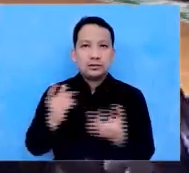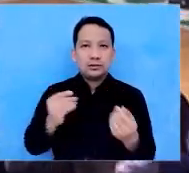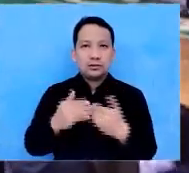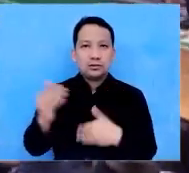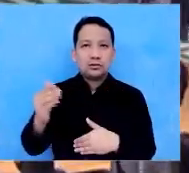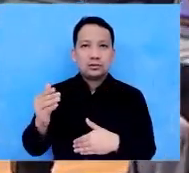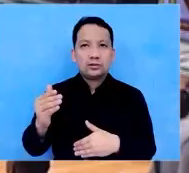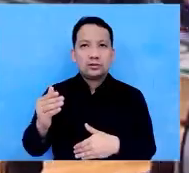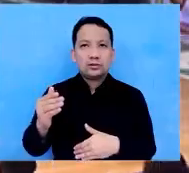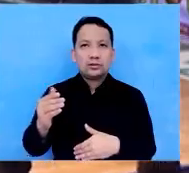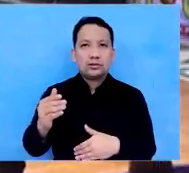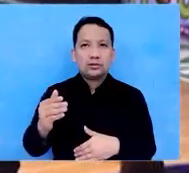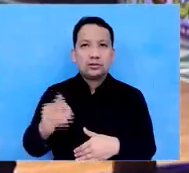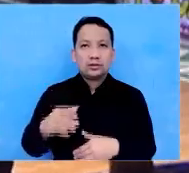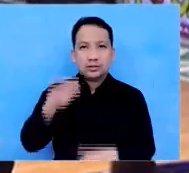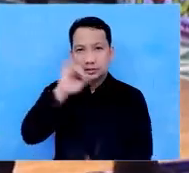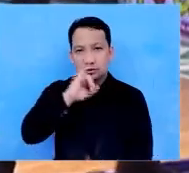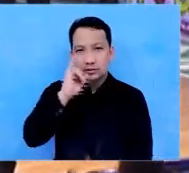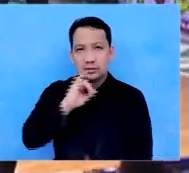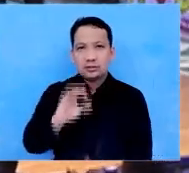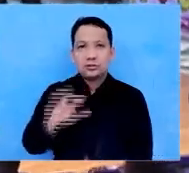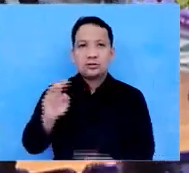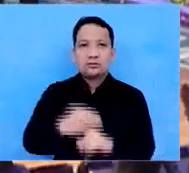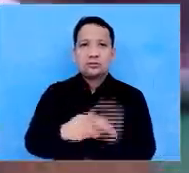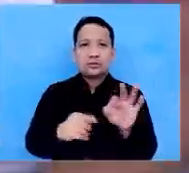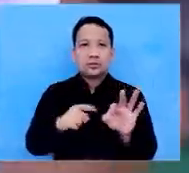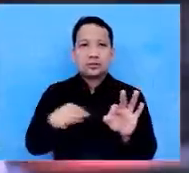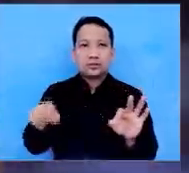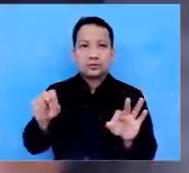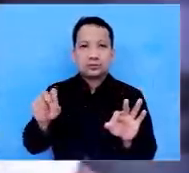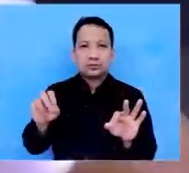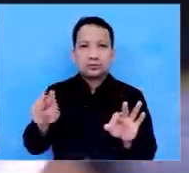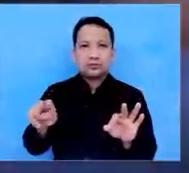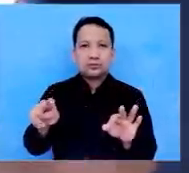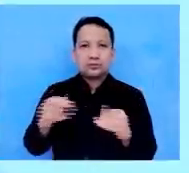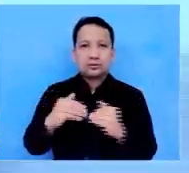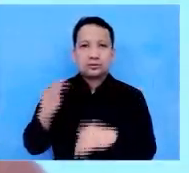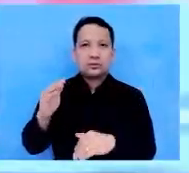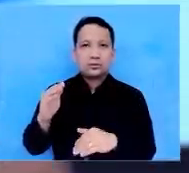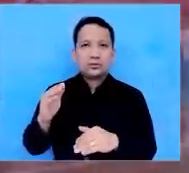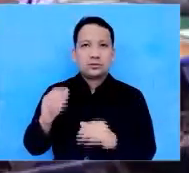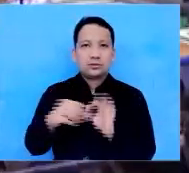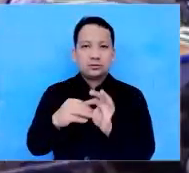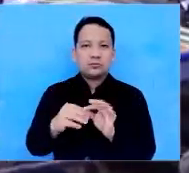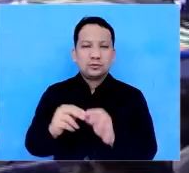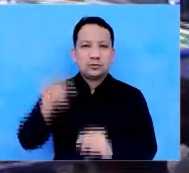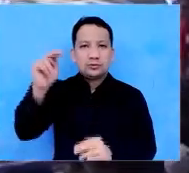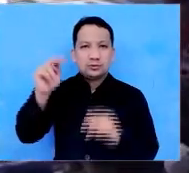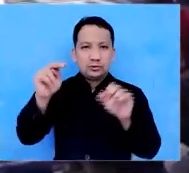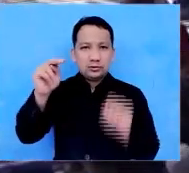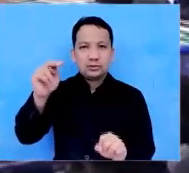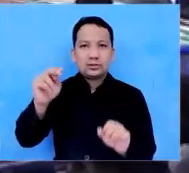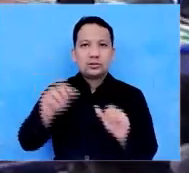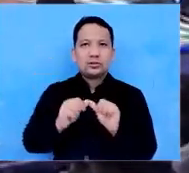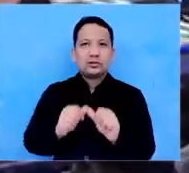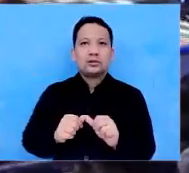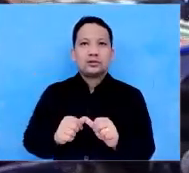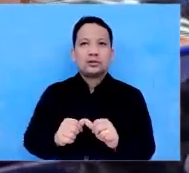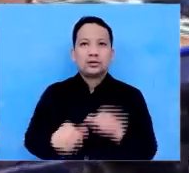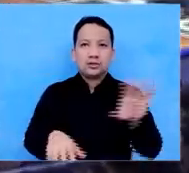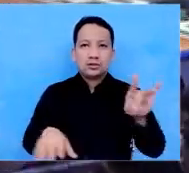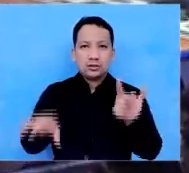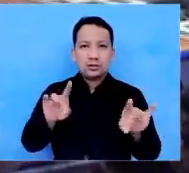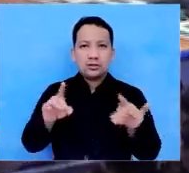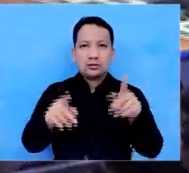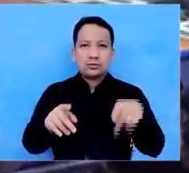Pasig City sa Iloilo sa March 9 hanggang 12. Sa halip na nakagawi ang North at South All-Stars, papipiliin ng